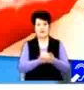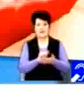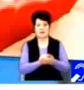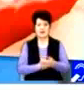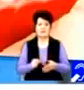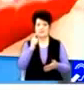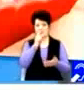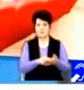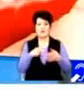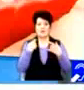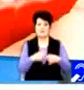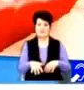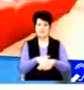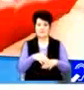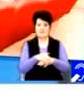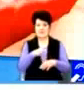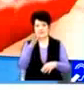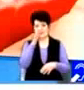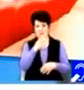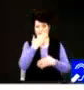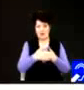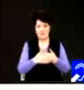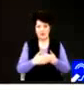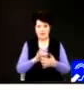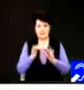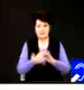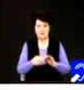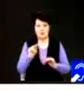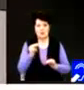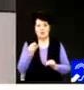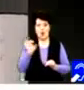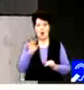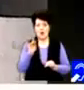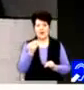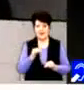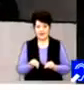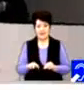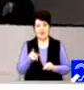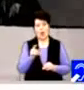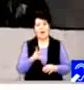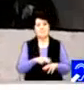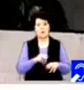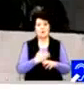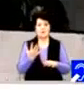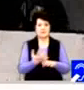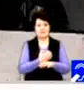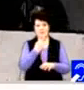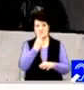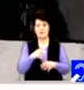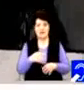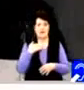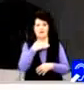urmau să ajungă de vânzare în piețele din Chișinău în apropiere de satul ciocâltei raionul orhei Polițiștii de patrulare au descoperit în trafic o